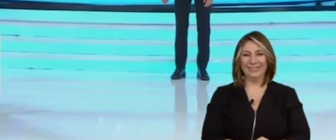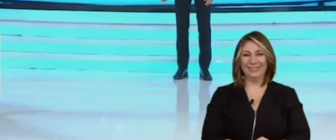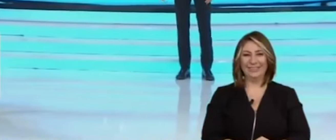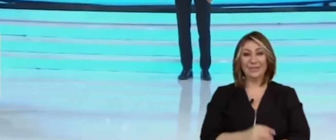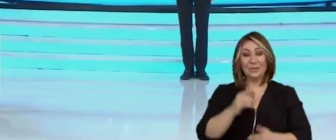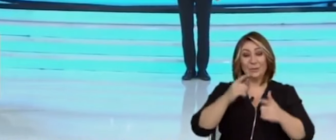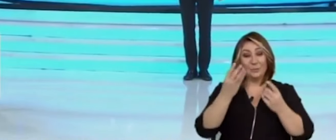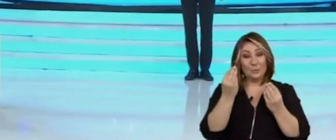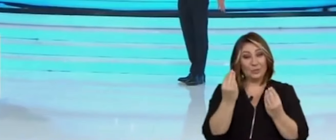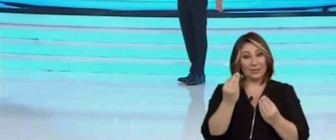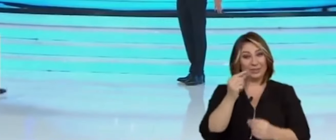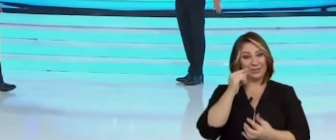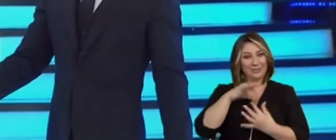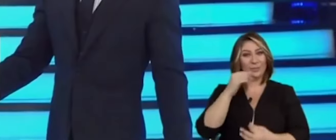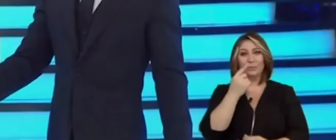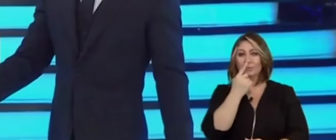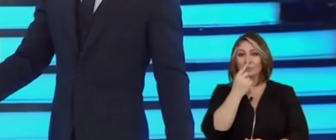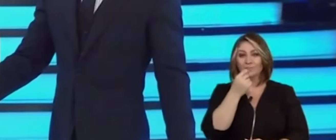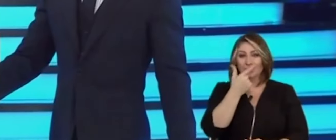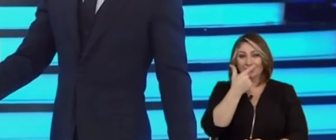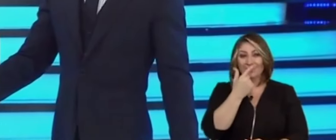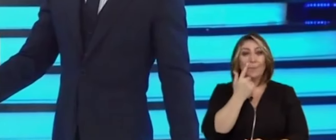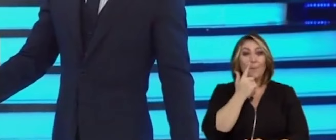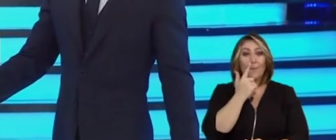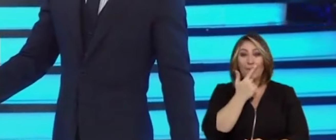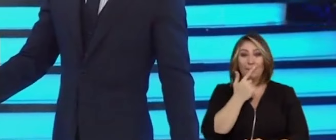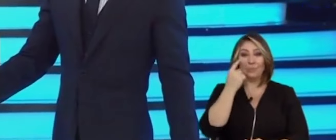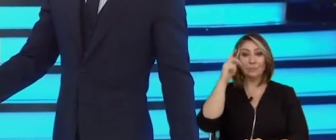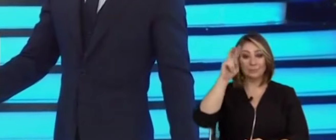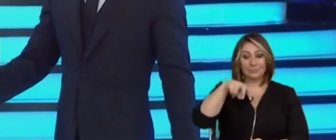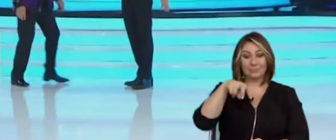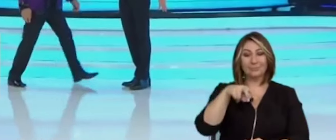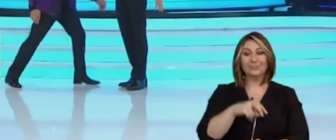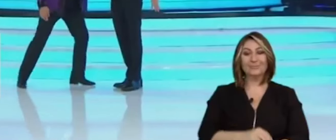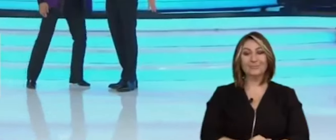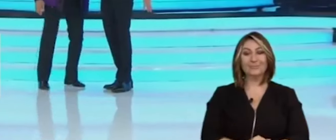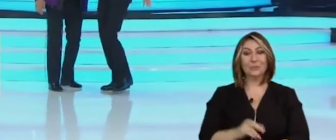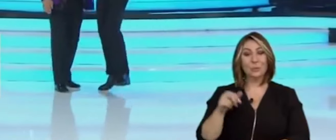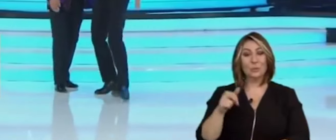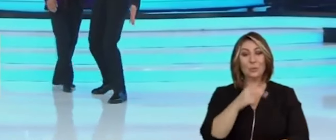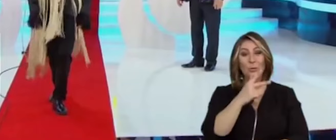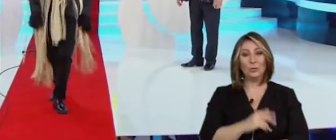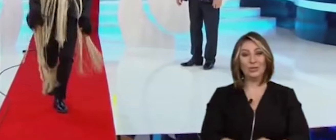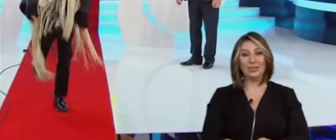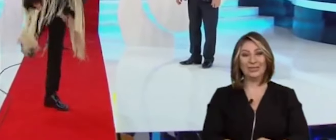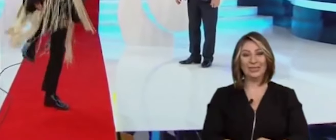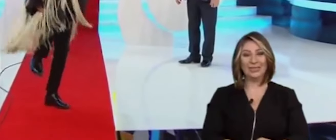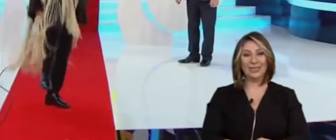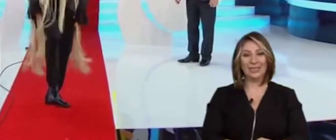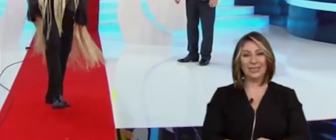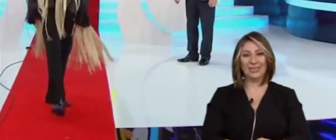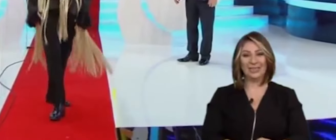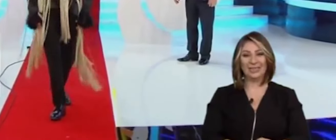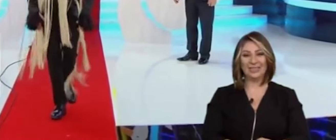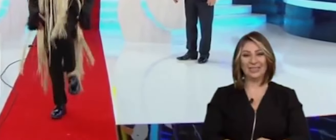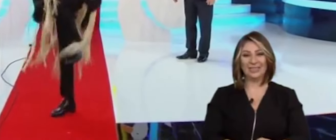Düz yürü, insan gibi sun. Burun deliklerini aç. Gözlerini yere indir. Yürü. Daha ileride